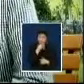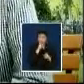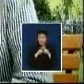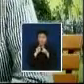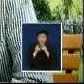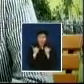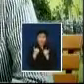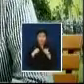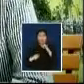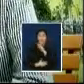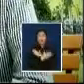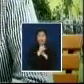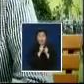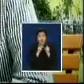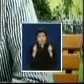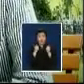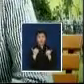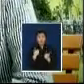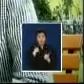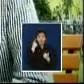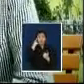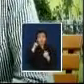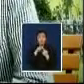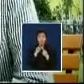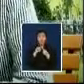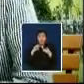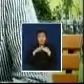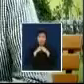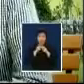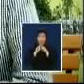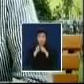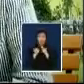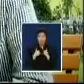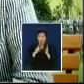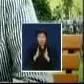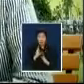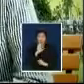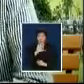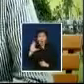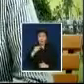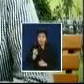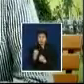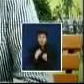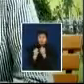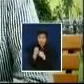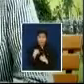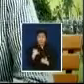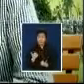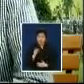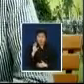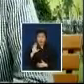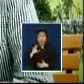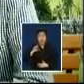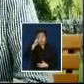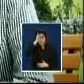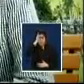าเนี่ยก็ถือว่าเป็นโอกาสอันดีที่เราได้มารับฟังปัญหาข้อเท็จจริงจากเจ้าของประเทศซึ่งโดยเฉพาะประเทศเยอรมันกับฝรั่งเศ